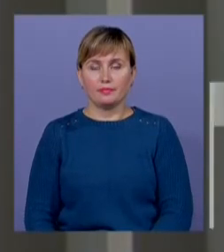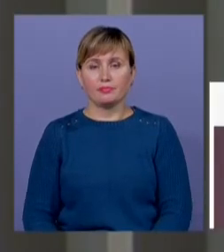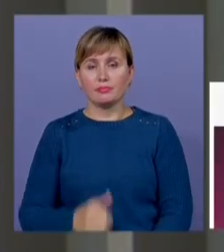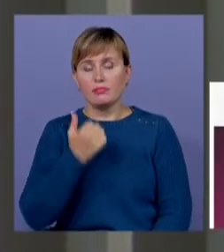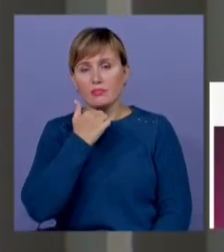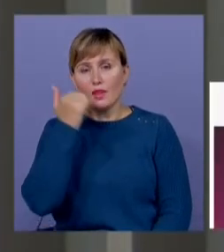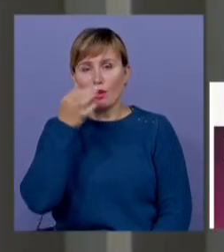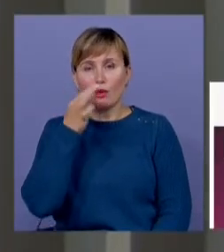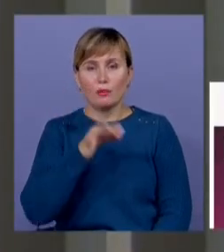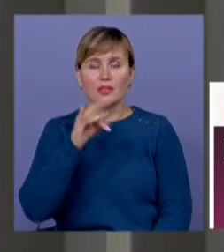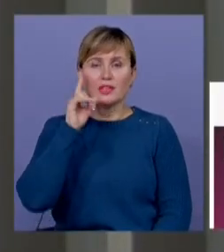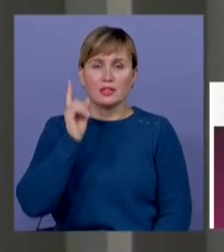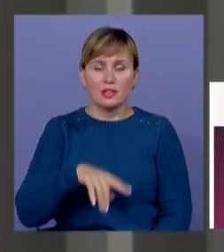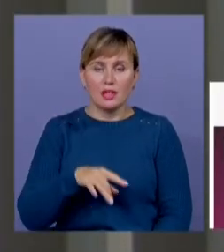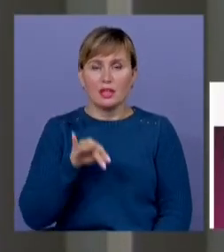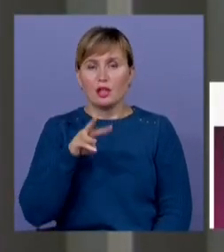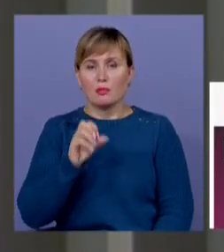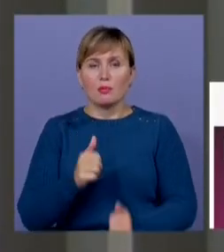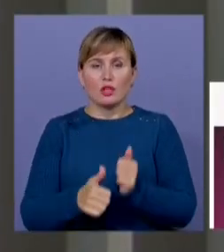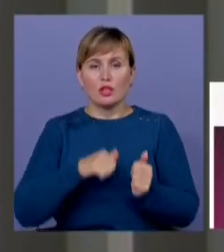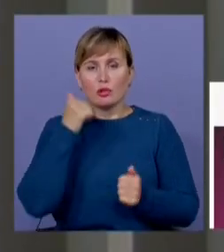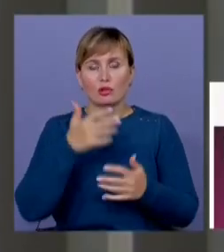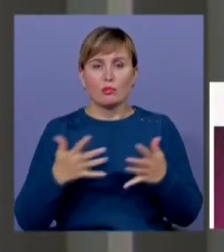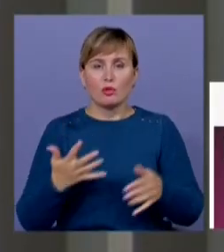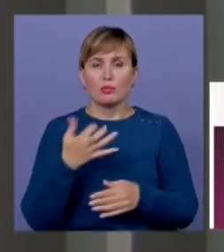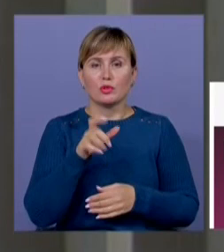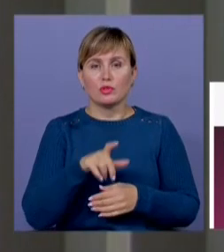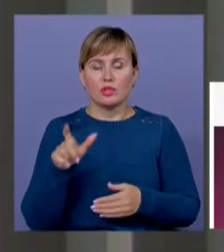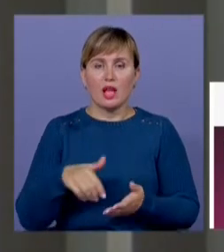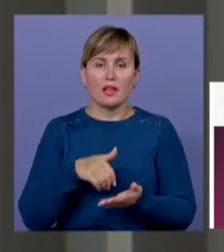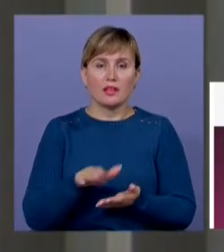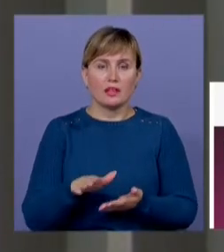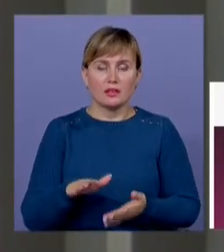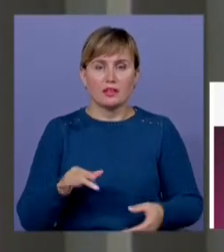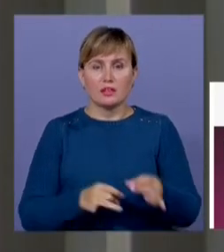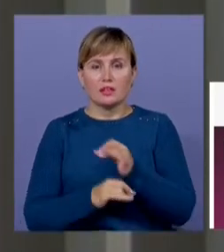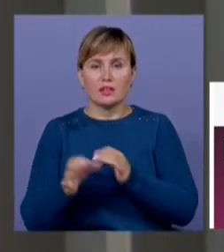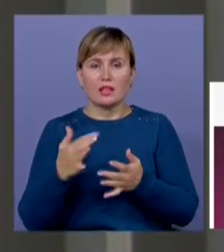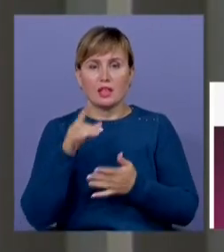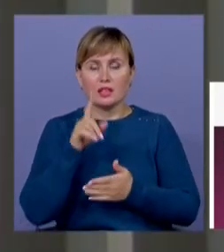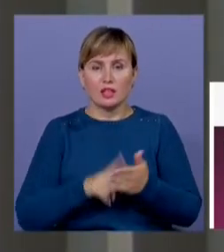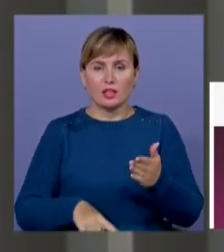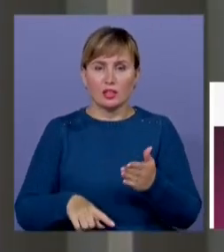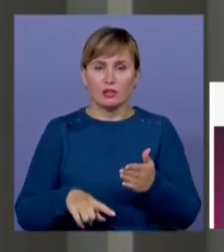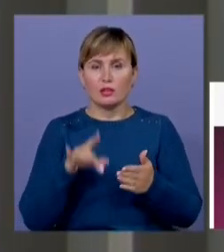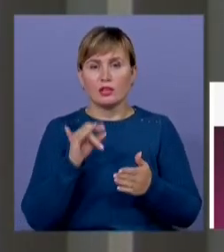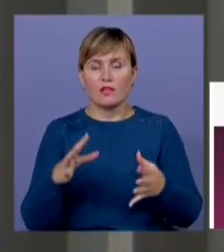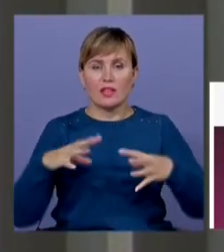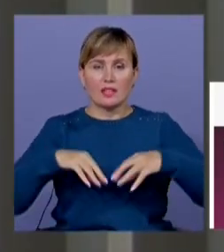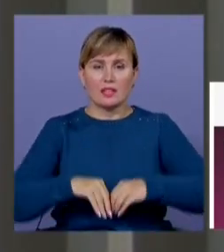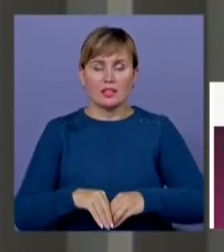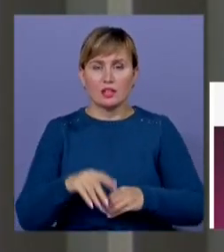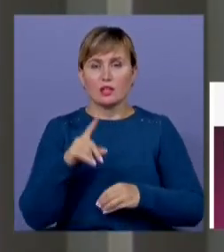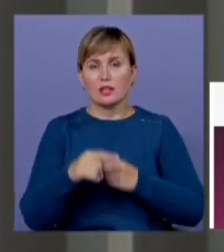Благодаря опыту и знаниям имамов, ежегодно более 500 человек отказываются от деструктивных религиозных течений и воссоединяются